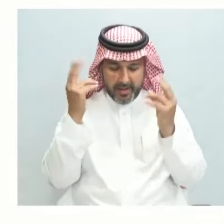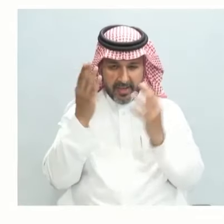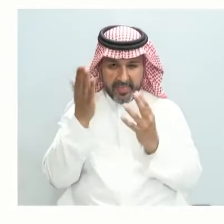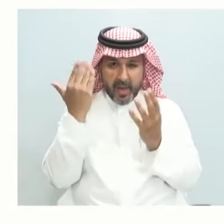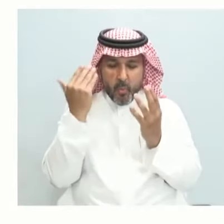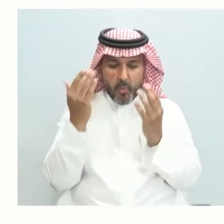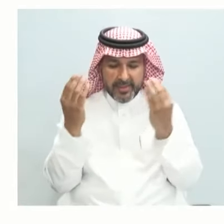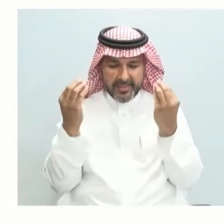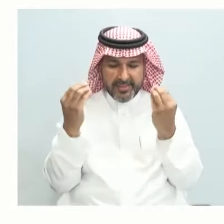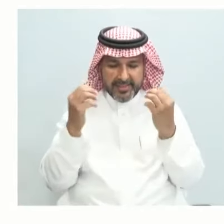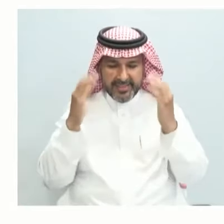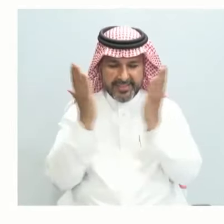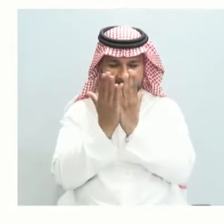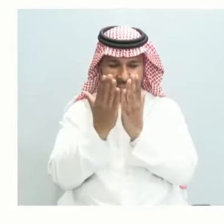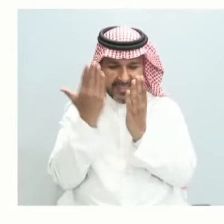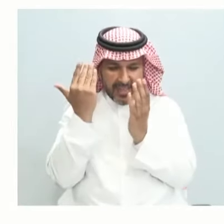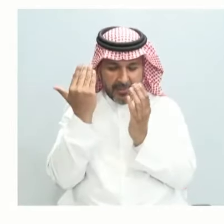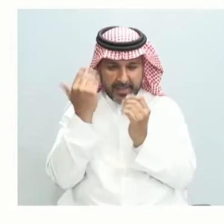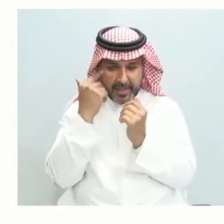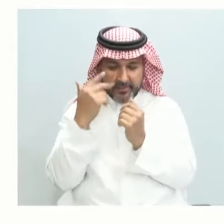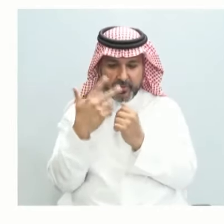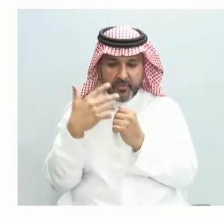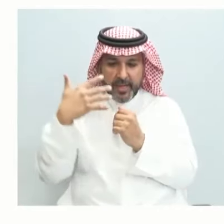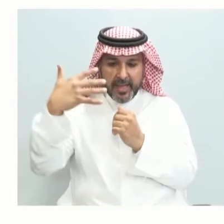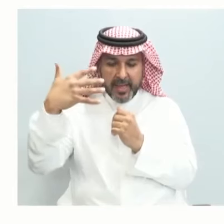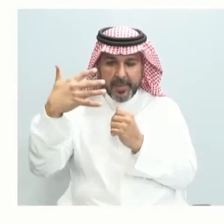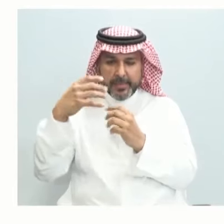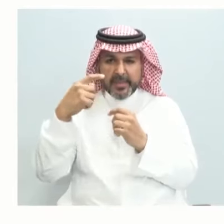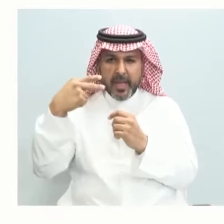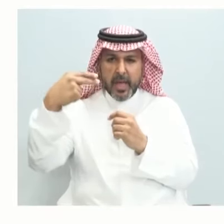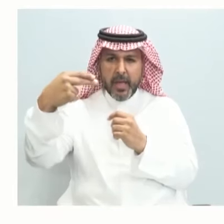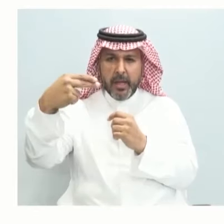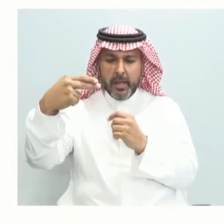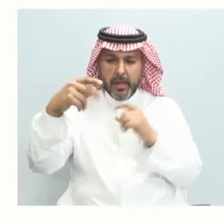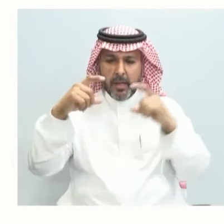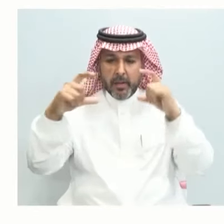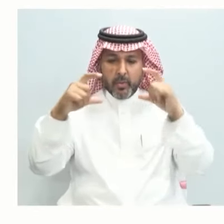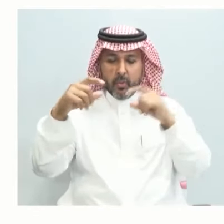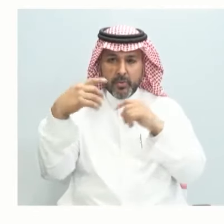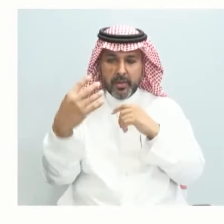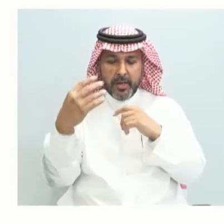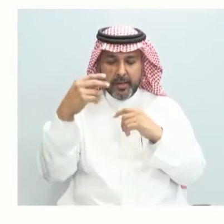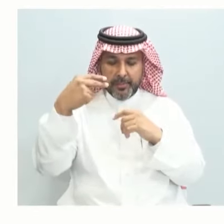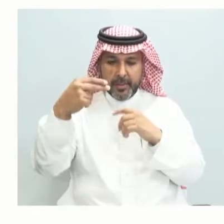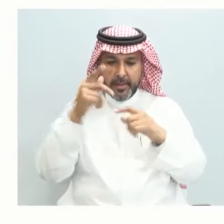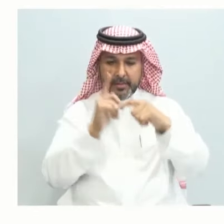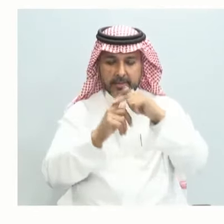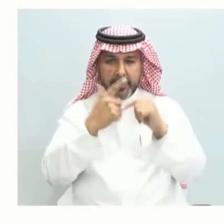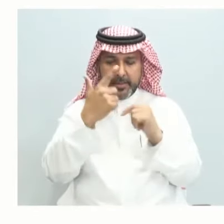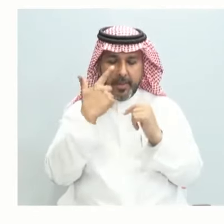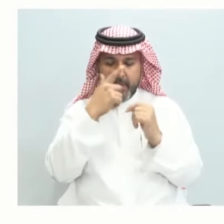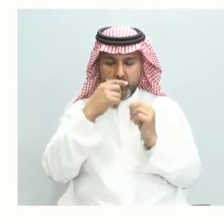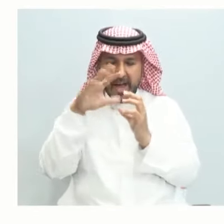الحدود كما قلنا في هذا الفصل الفصل السابع عكس اتجاهنا في الفصل السادس في الفصل السادس كان نتيجه يوجد لديه عوامل